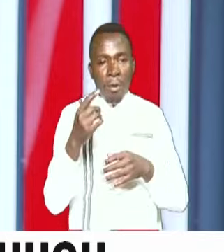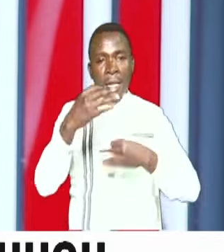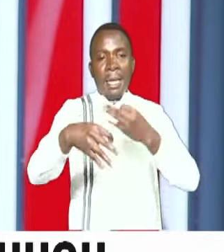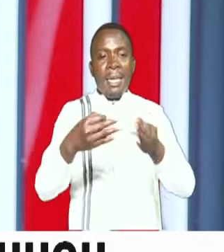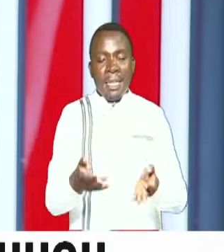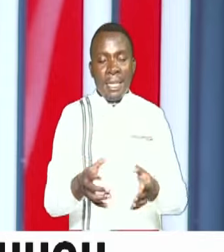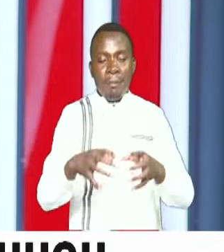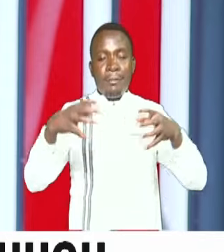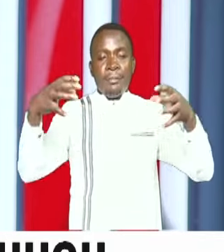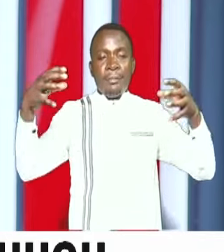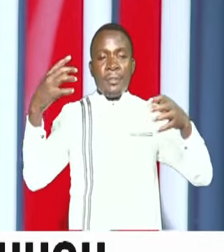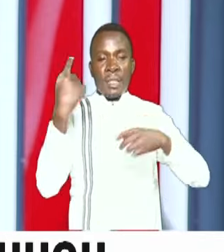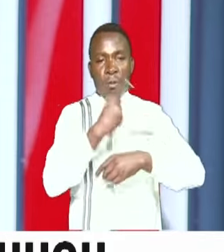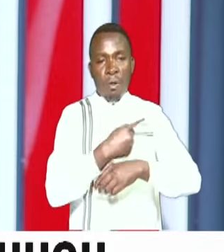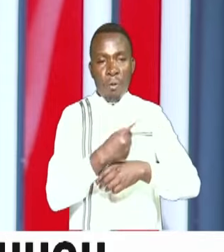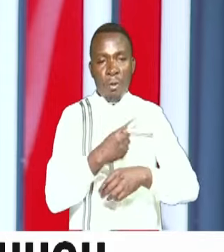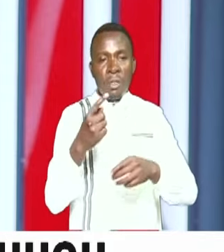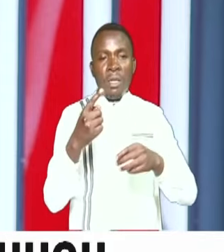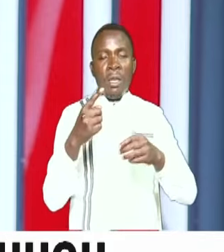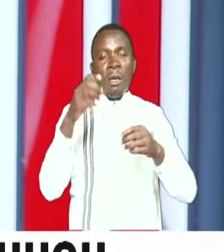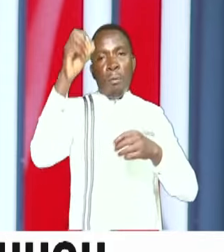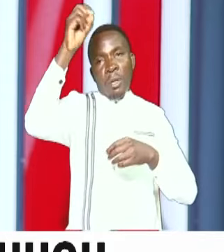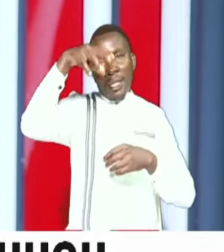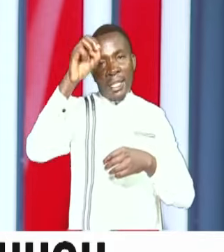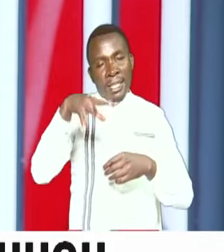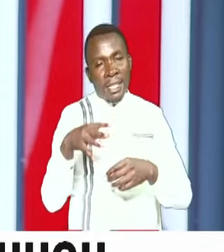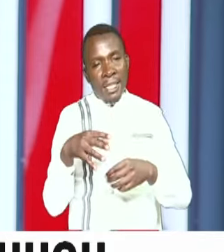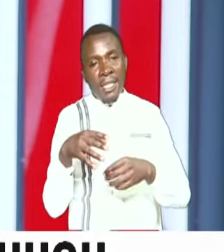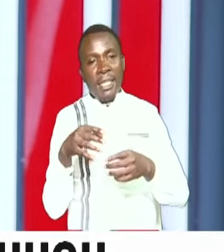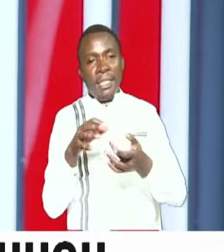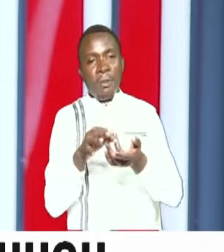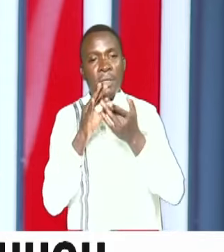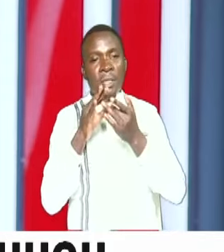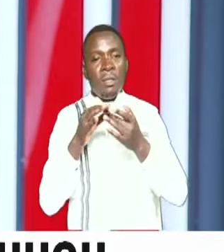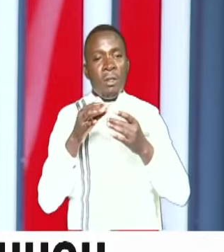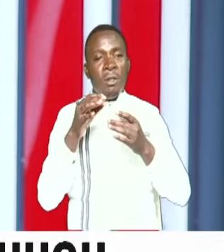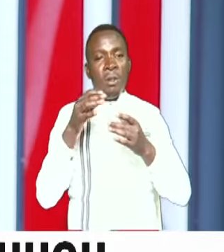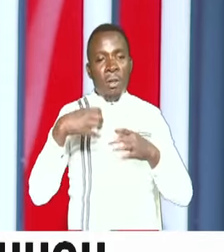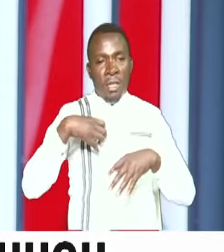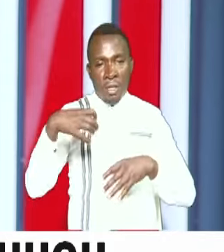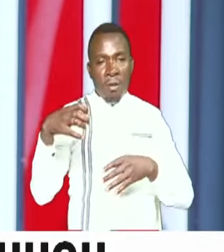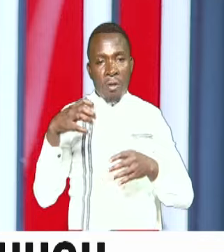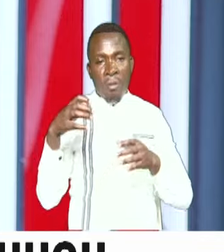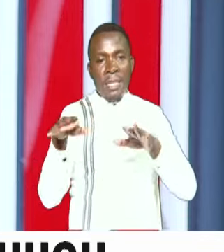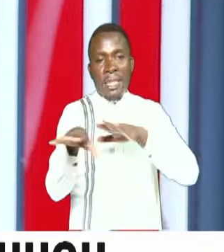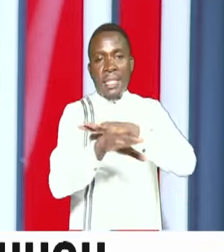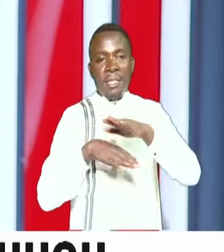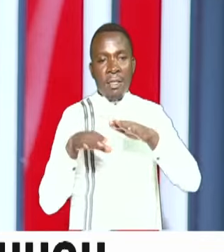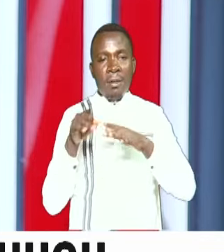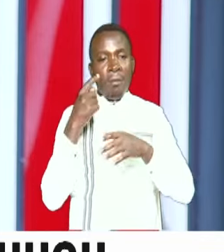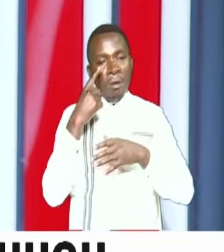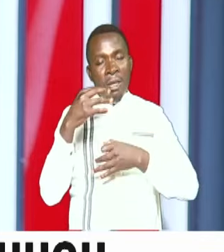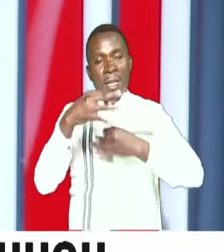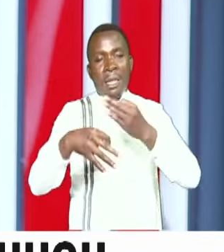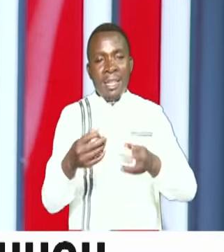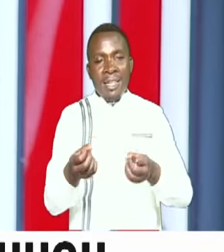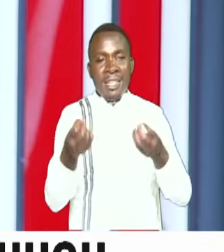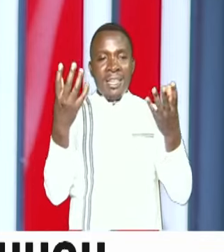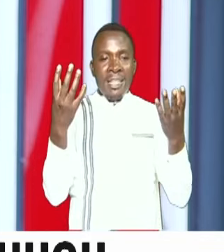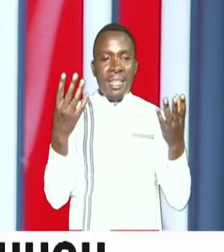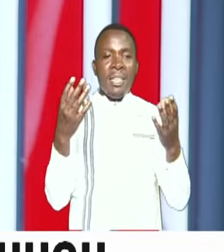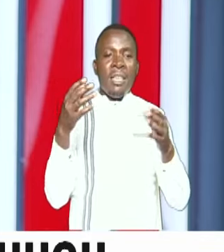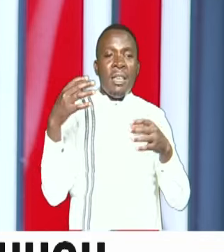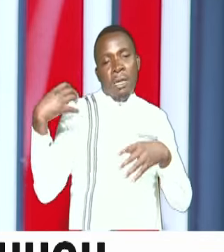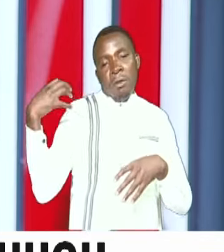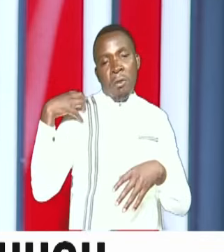munsi yaba ari muri Kigali Special Economic Zone abahaca barabibona ko ubu yamaze kuzura inganda ni nyinshi mu cyanya cy'inganda cya